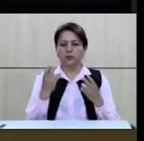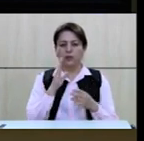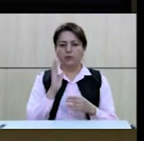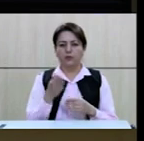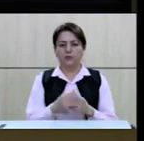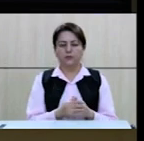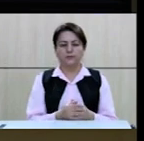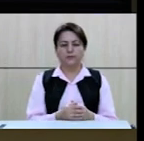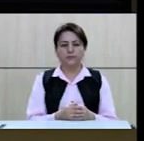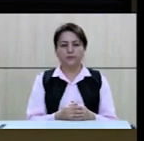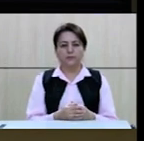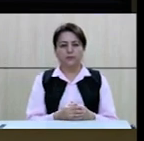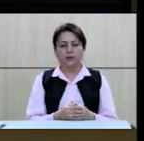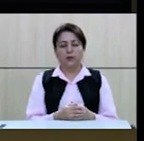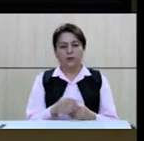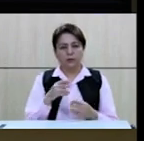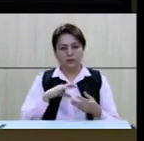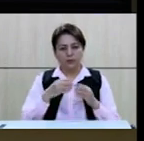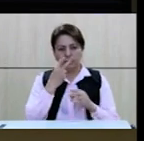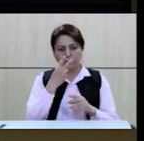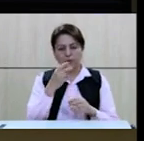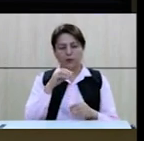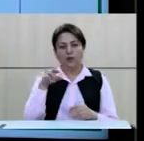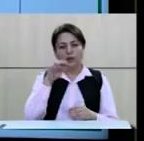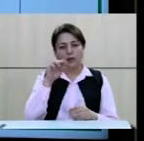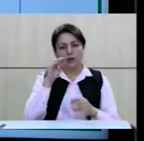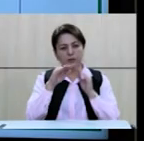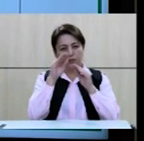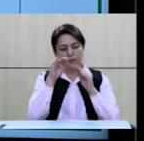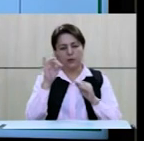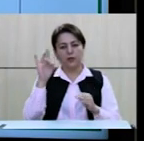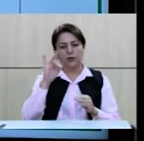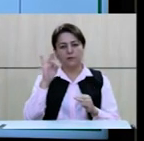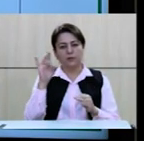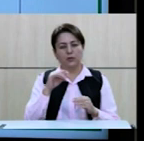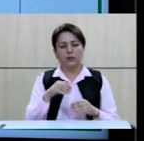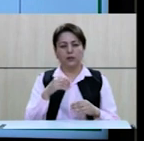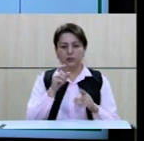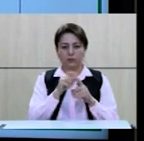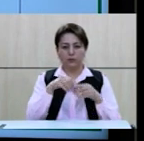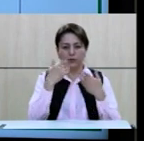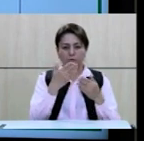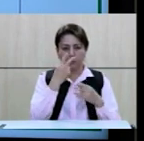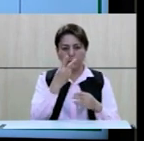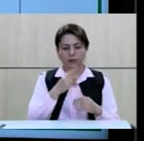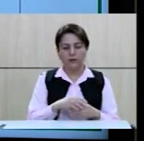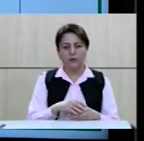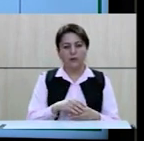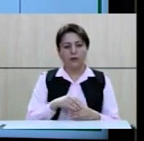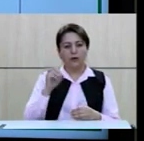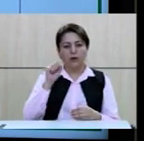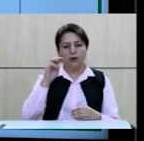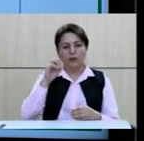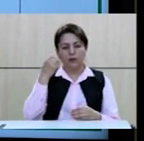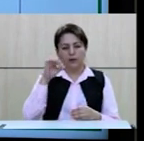o'rganib olasiz. Demak, qarang, yasama ravishlarga men quyidagi so'zlarni kiritdim.